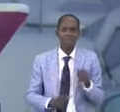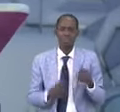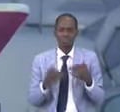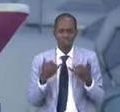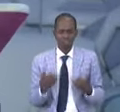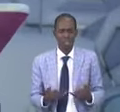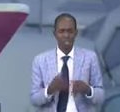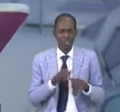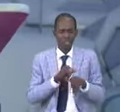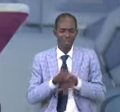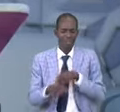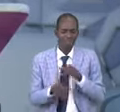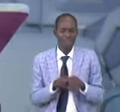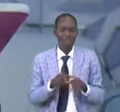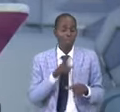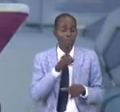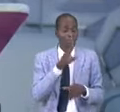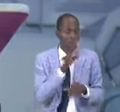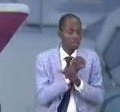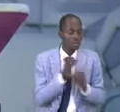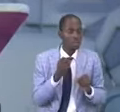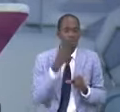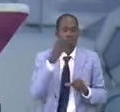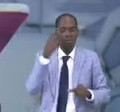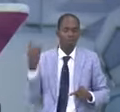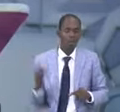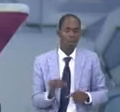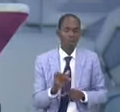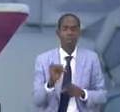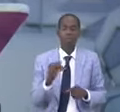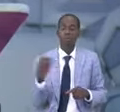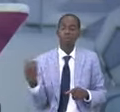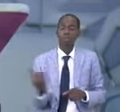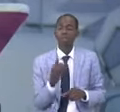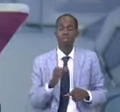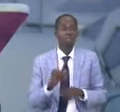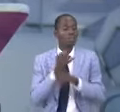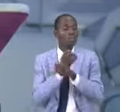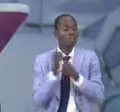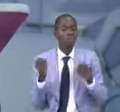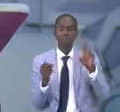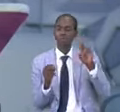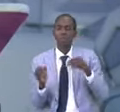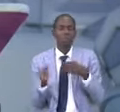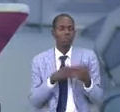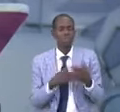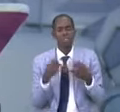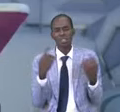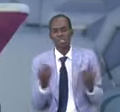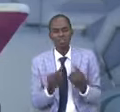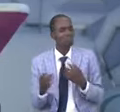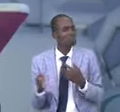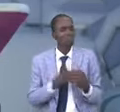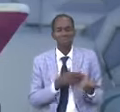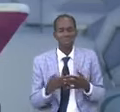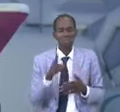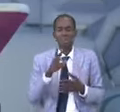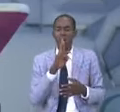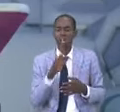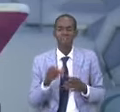tu as sauvé sauvé pour toujours là sans tenir compte de ce que tu fais non il y a rien de pareil retournant la Bible